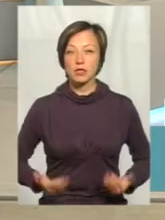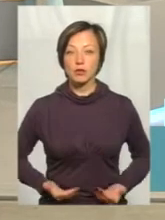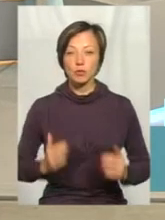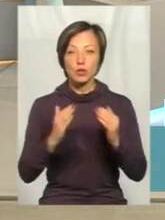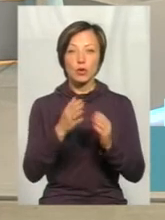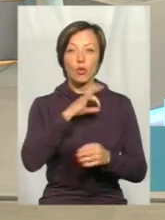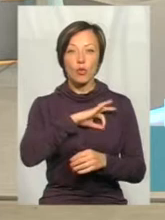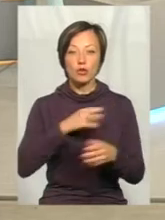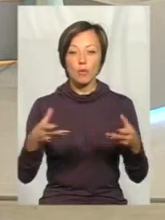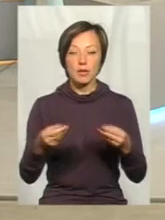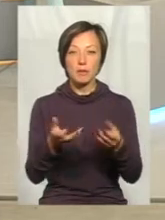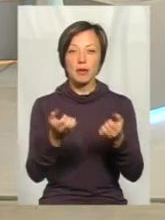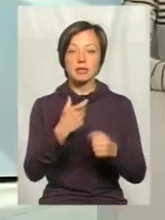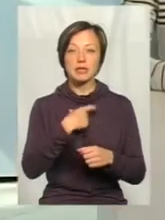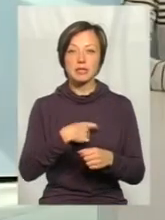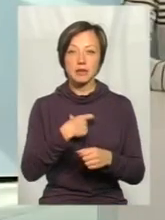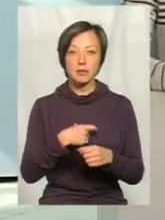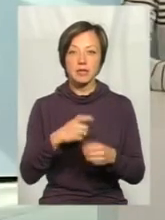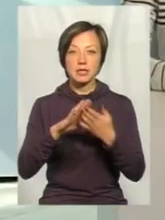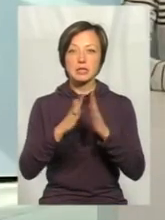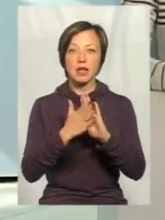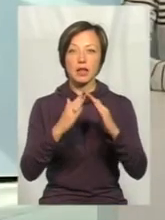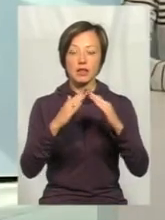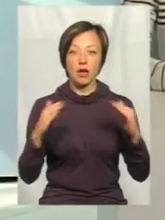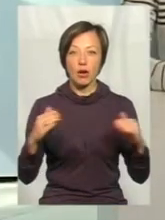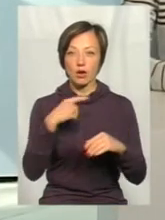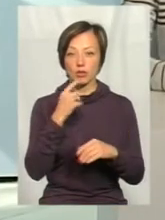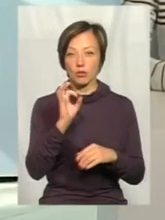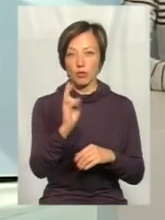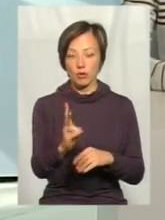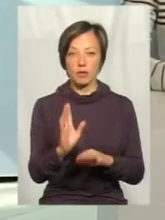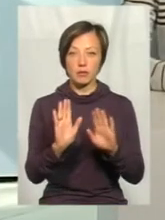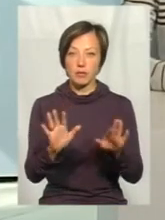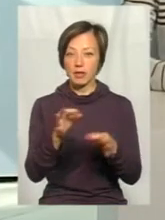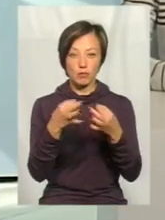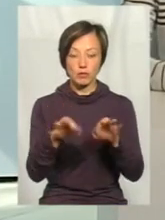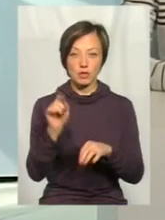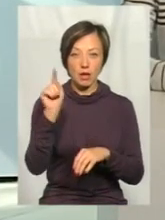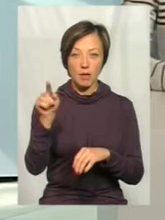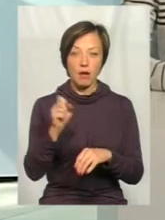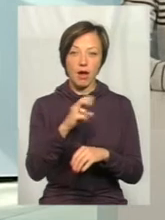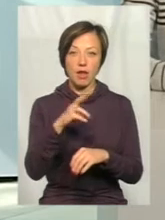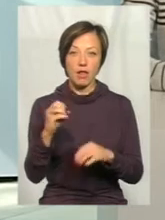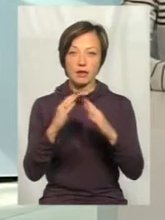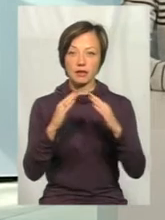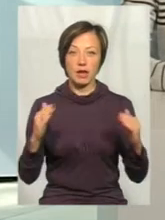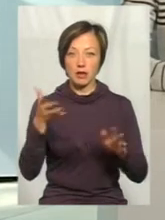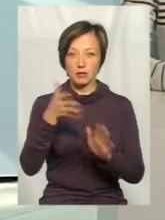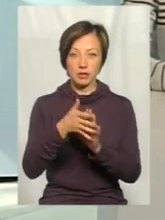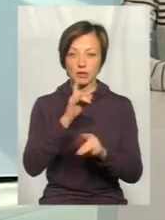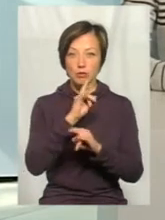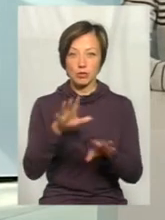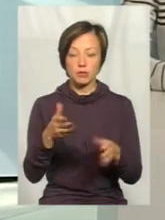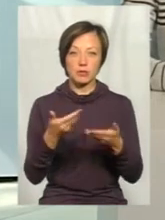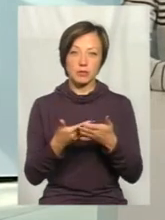користь від того, що кооператив бере на себе стан даху. Тобто він каже, що окей, ми туди нікого не пускаємо, але дах не буде точно текти, і ми там